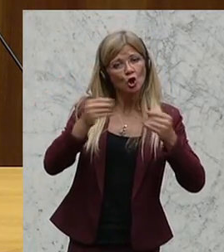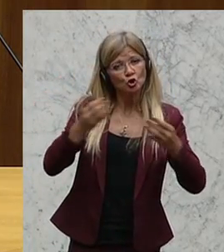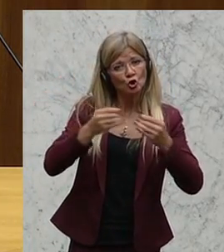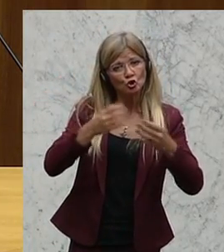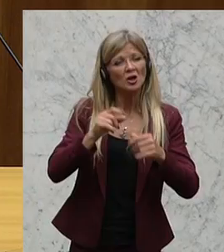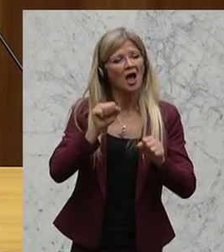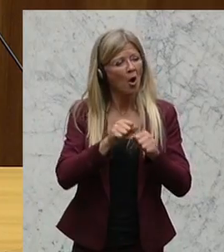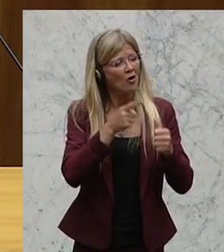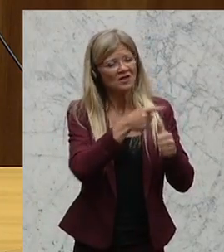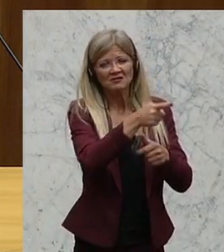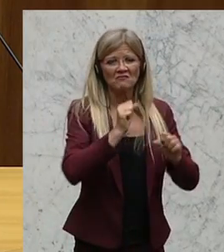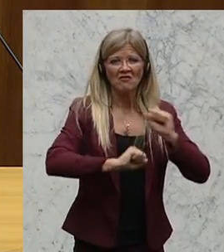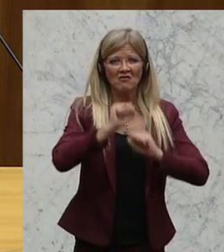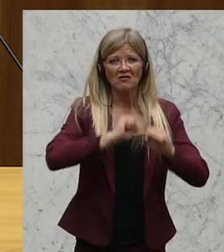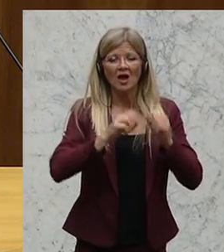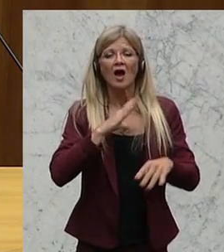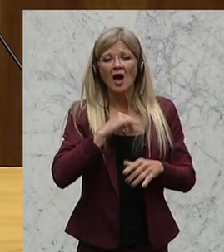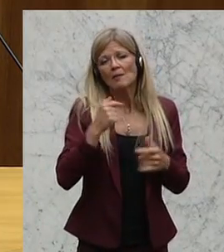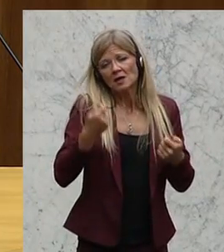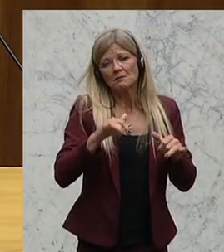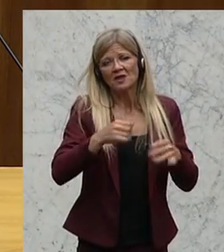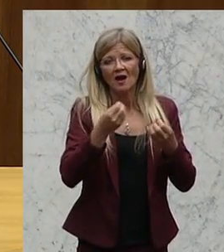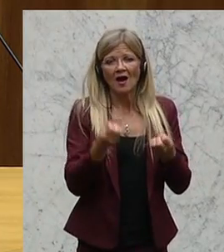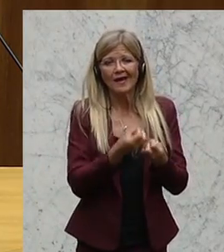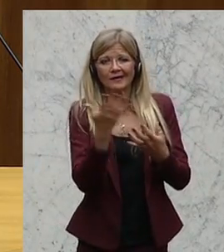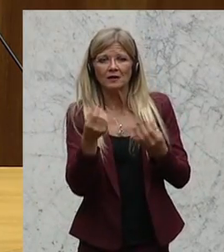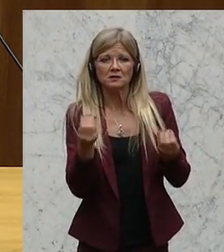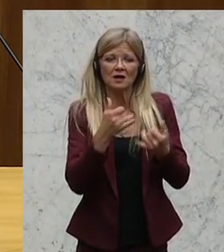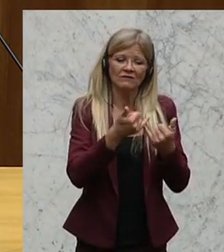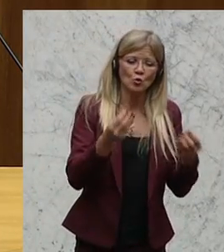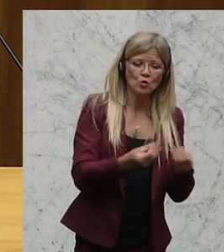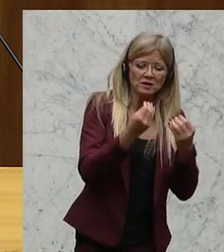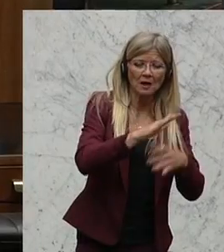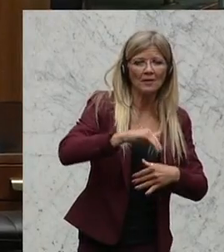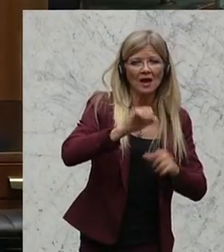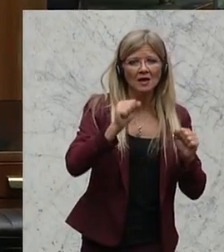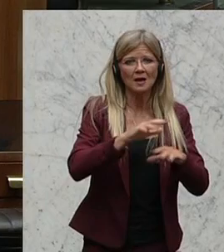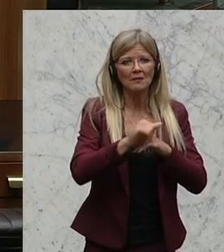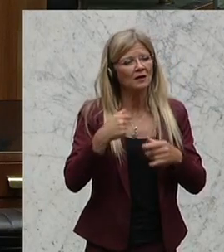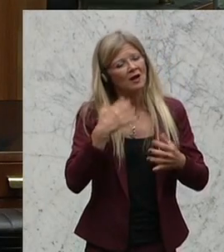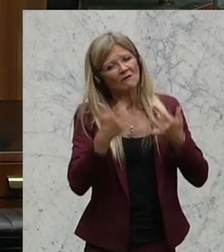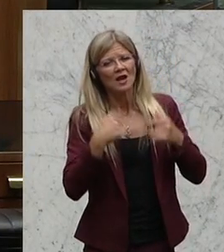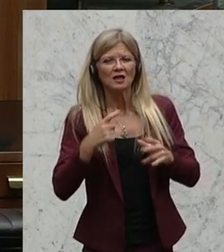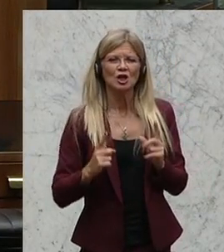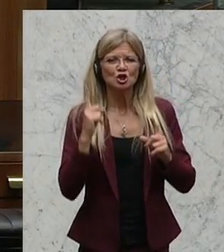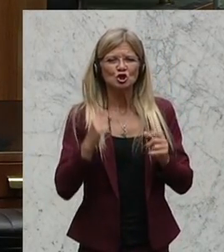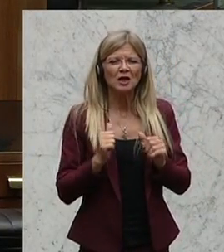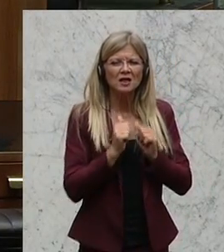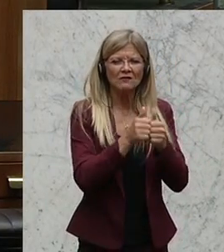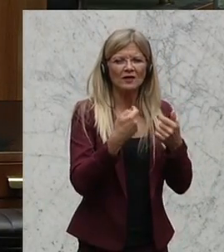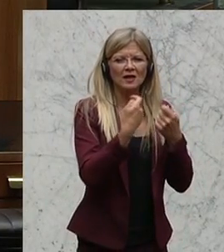Aber da gäbe es einige Dinge, die man im Ursachenbereich machen kann. Und ich darf an dieser Stelle vielleicht die Starthilfe für den gelebten Parlamentarismus, der heute